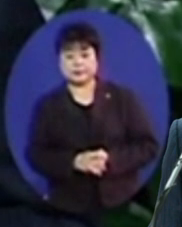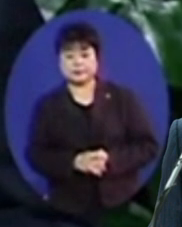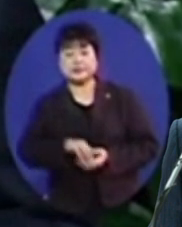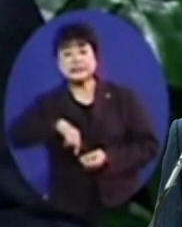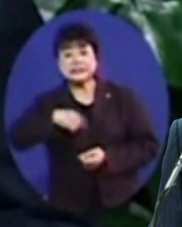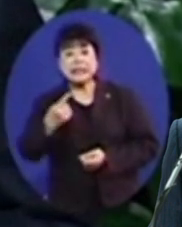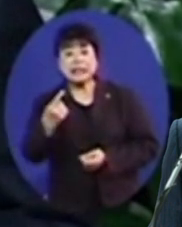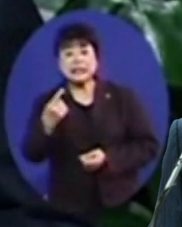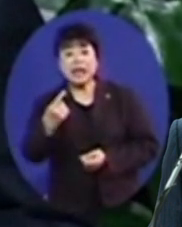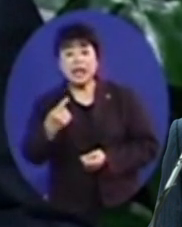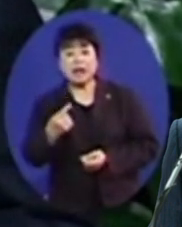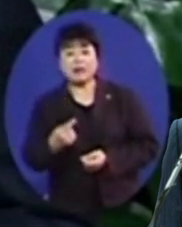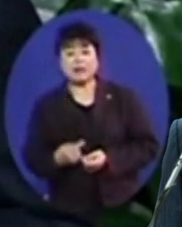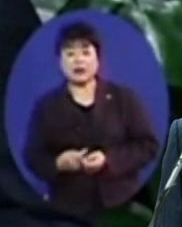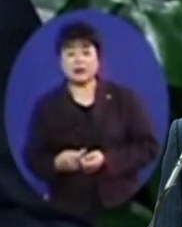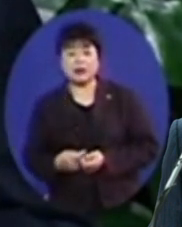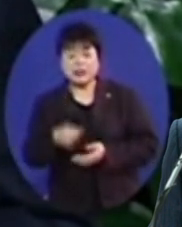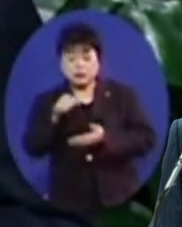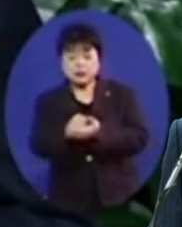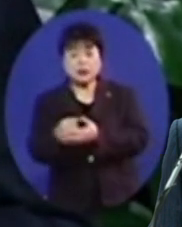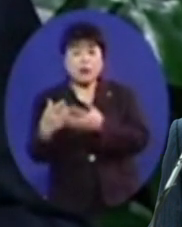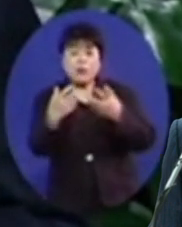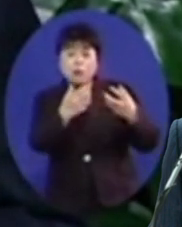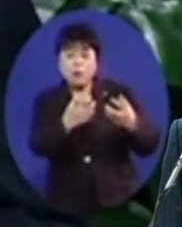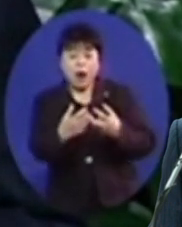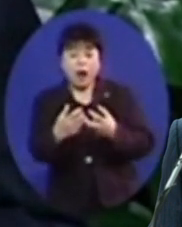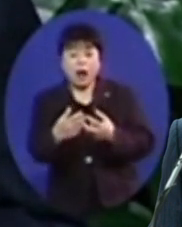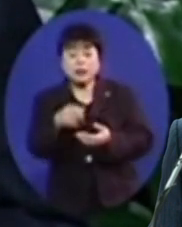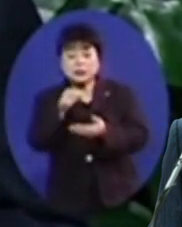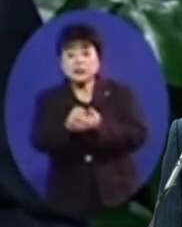자기가 그 공간을 점령을 하고